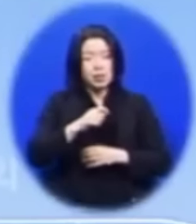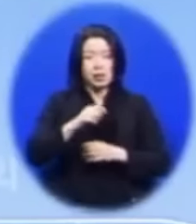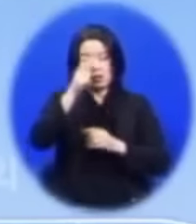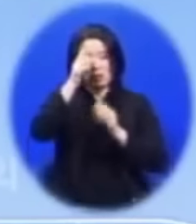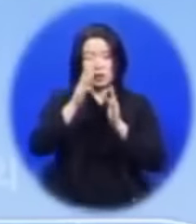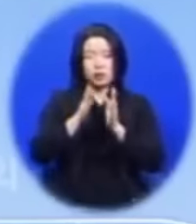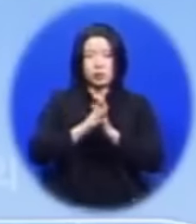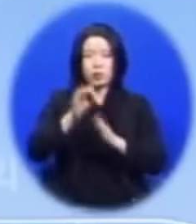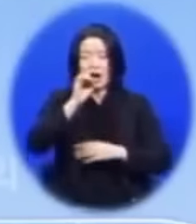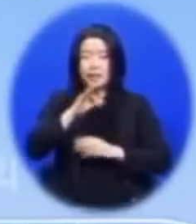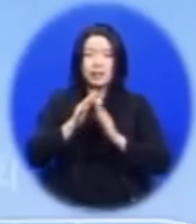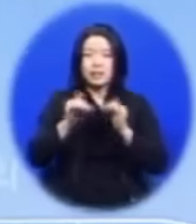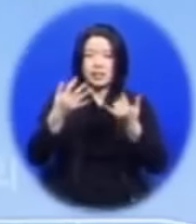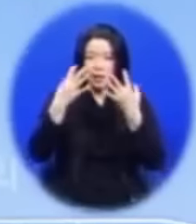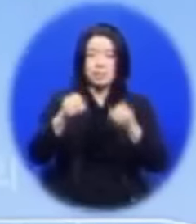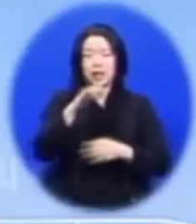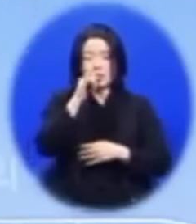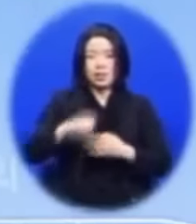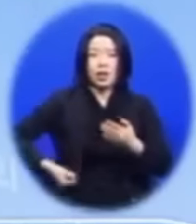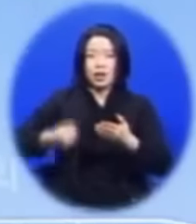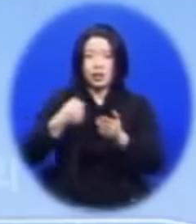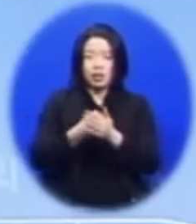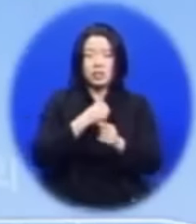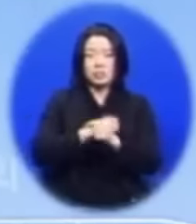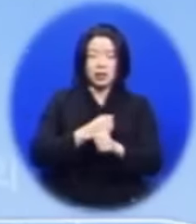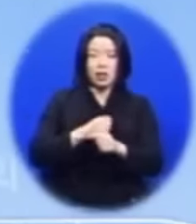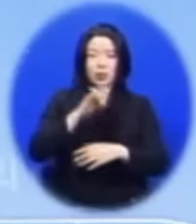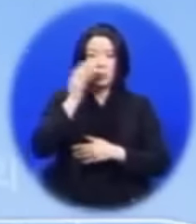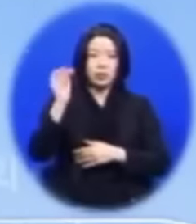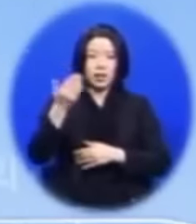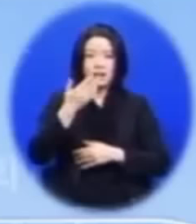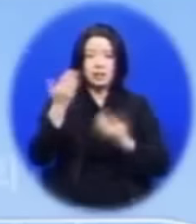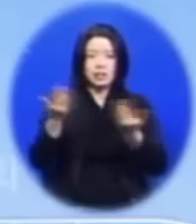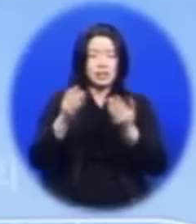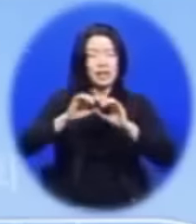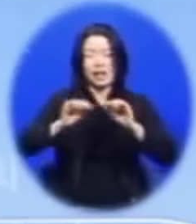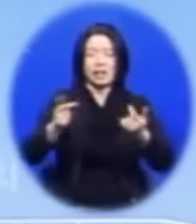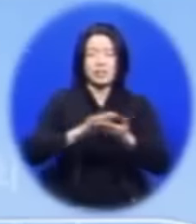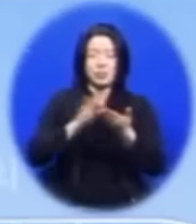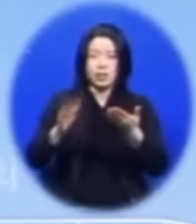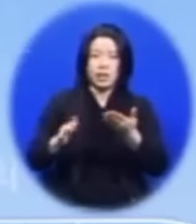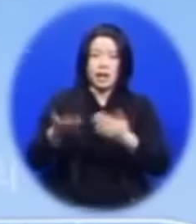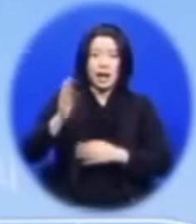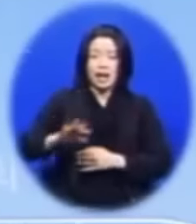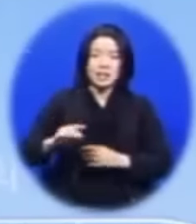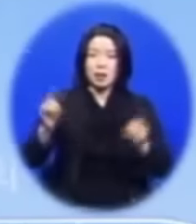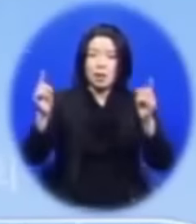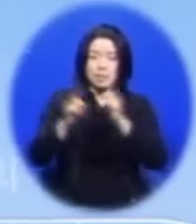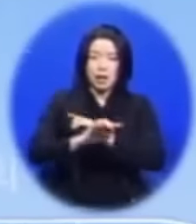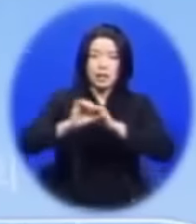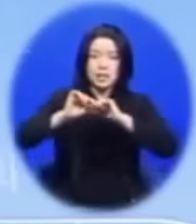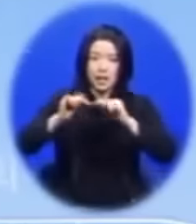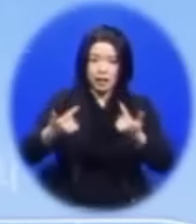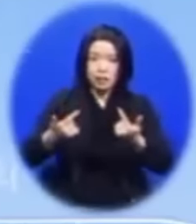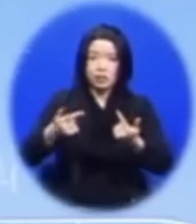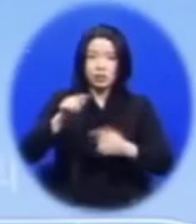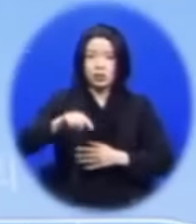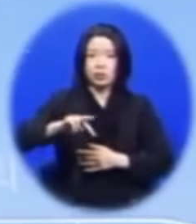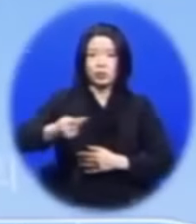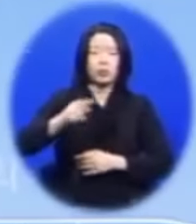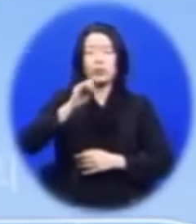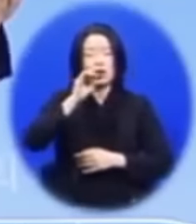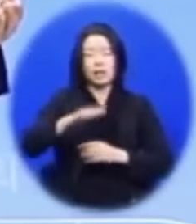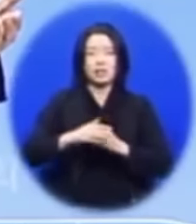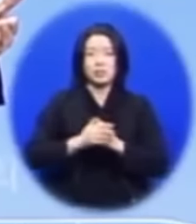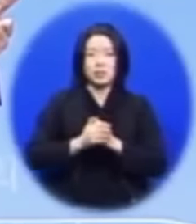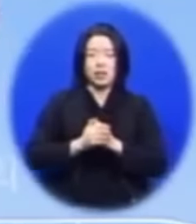분들도 꽤 많으실 거예요 결심했다고 되는 것도 아닙니다 그러나 안 바꿔지는 것도 아니에요 예를 들면